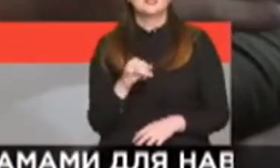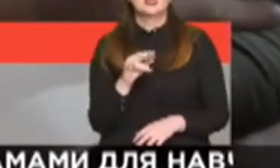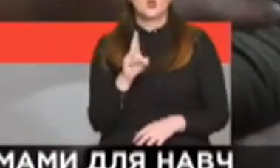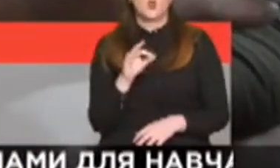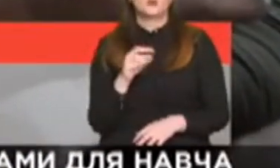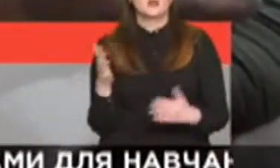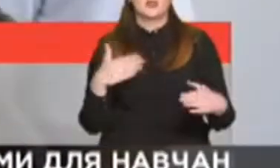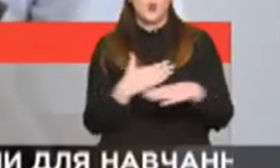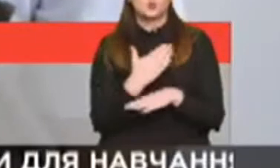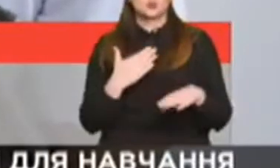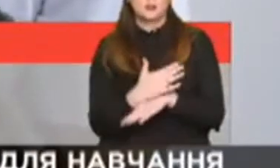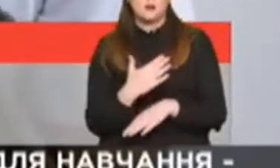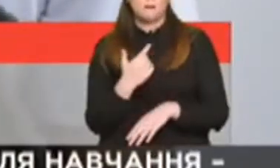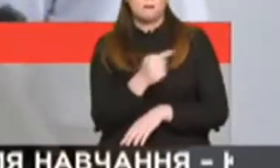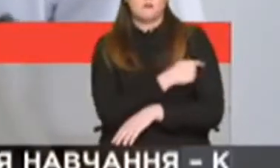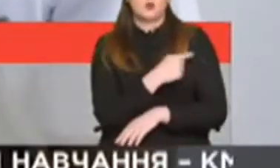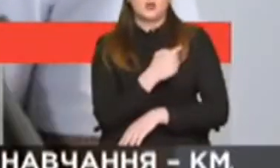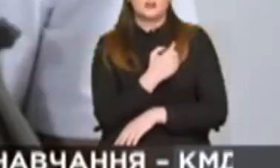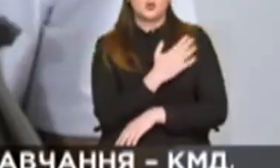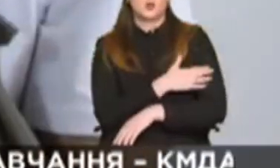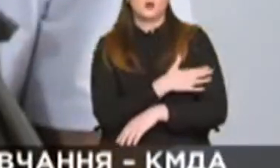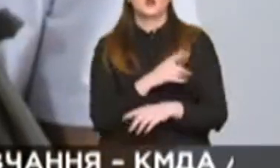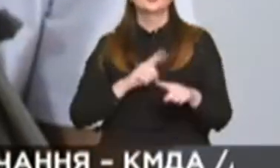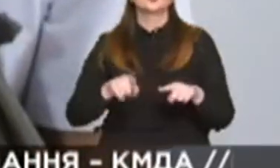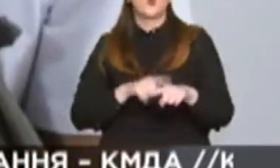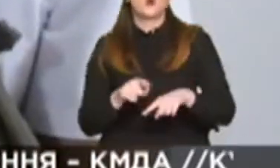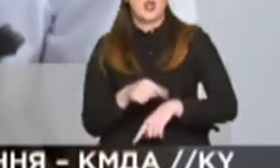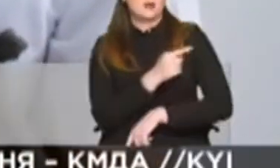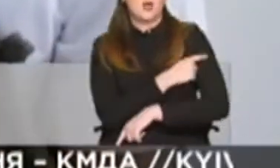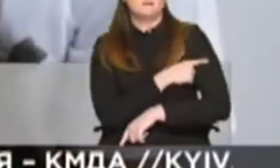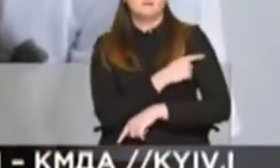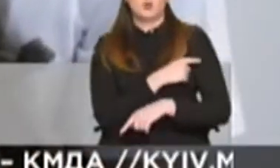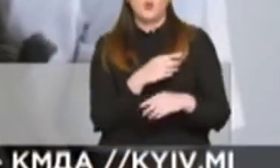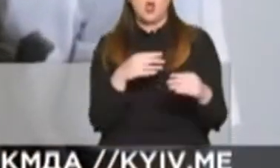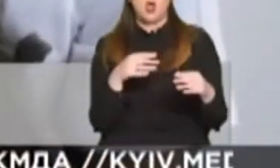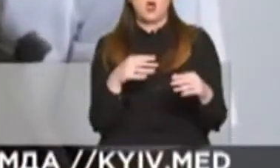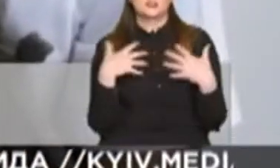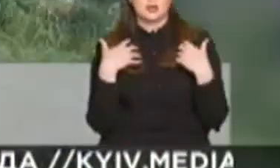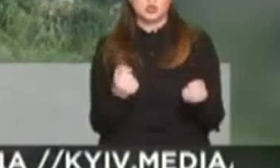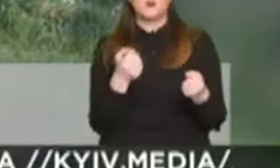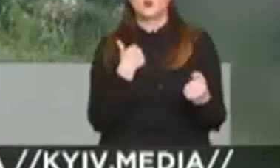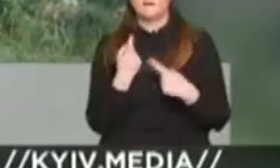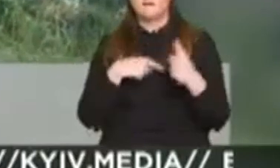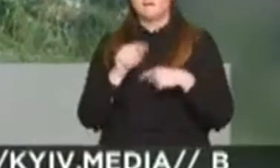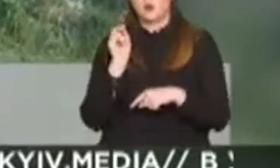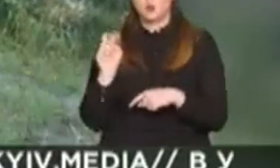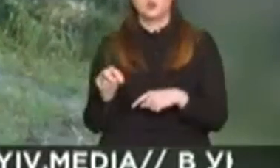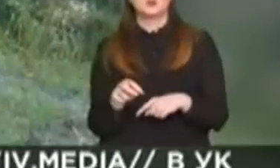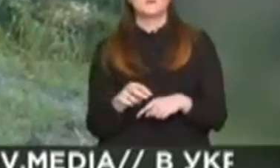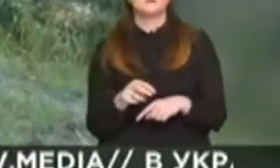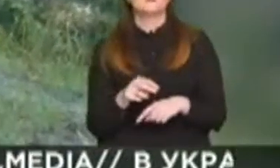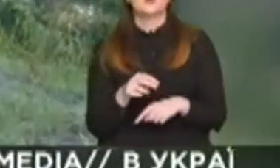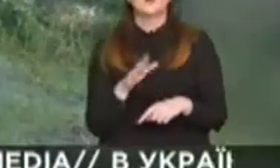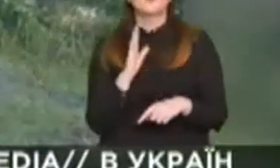осколкове поранення руки. Де Бог скоріше рука заживе, я хочу обратно вернутися в Іловайськ к своїм, там мої ребята. Рана загоїлась, і